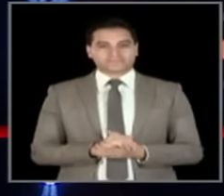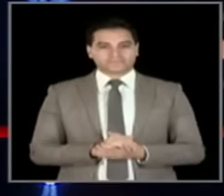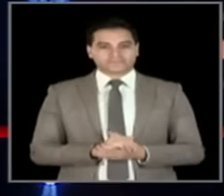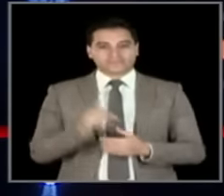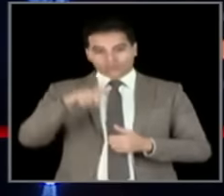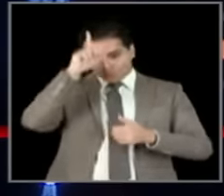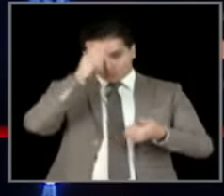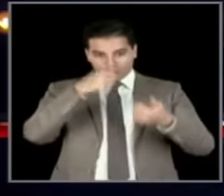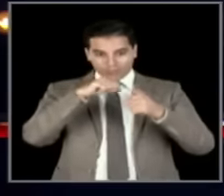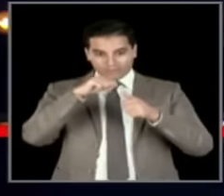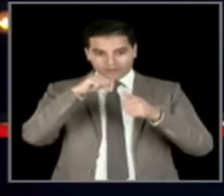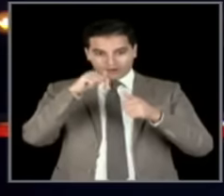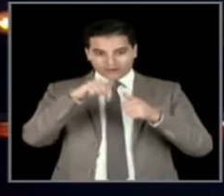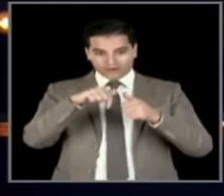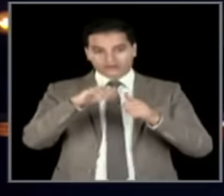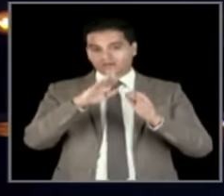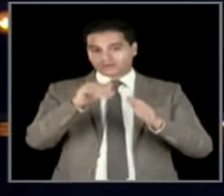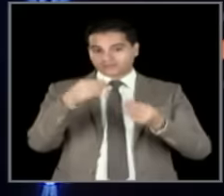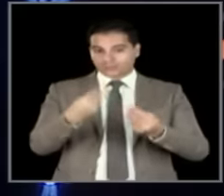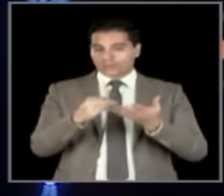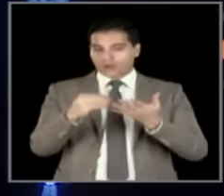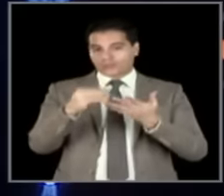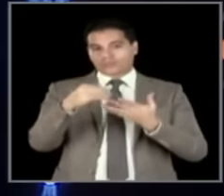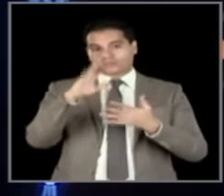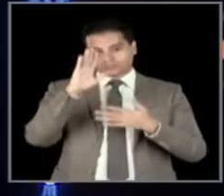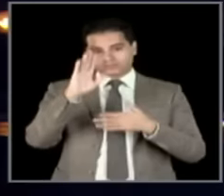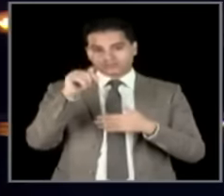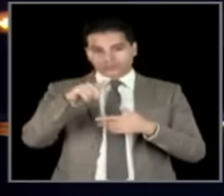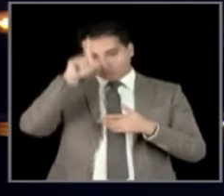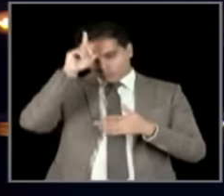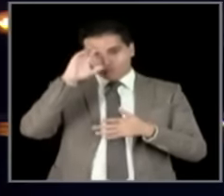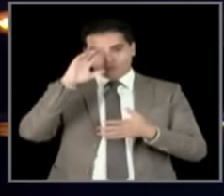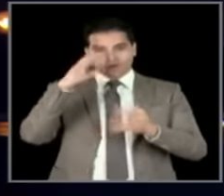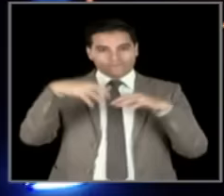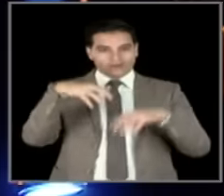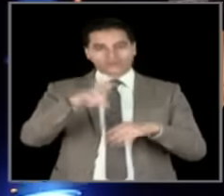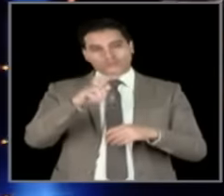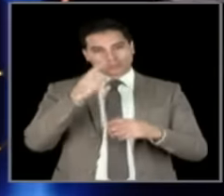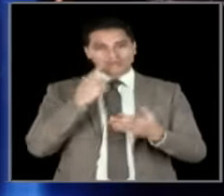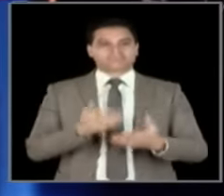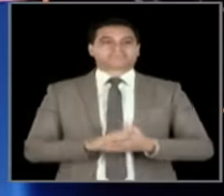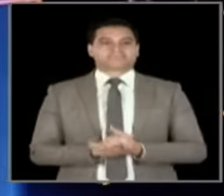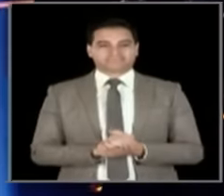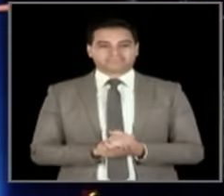العلوم. لا. طيب خليني معاكم واحده واحده. جغرافيا، والسؤال هو: